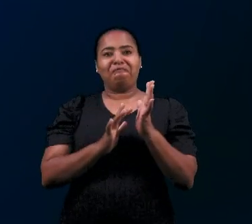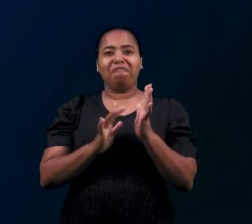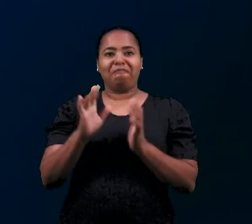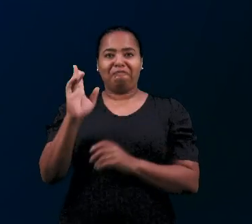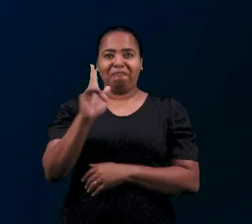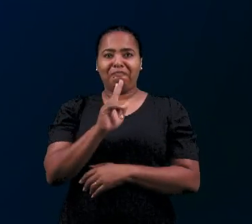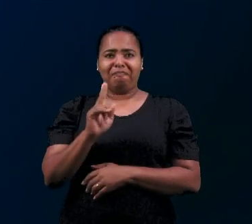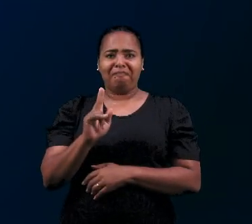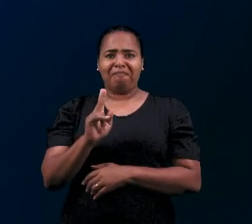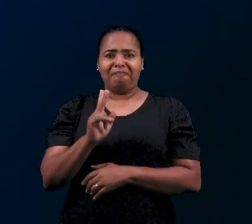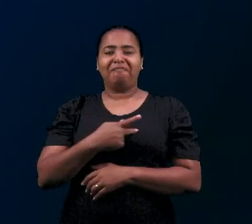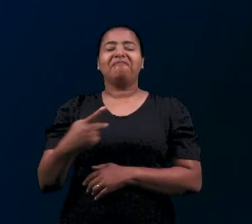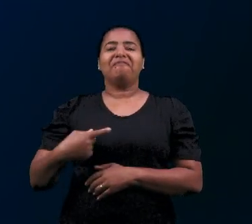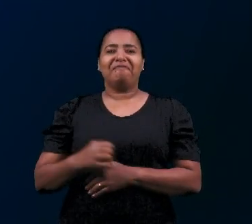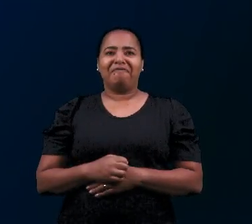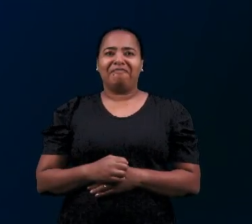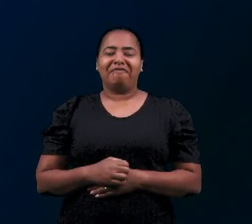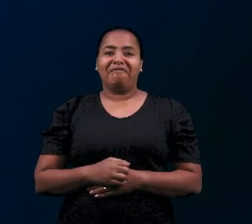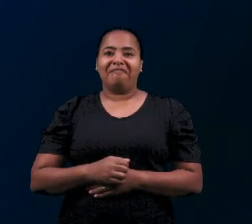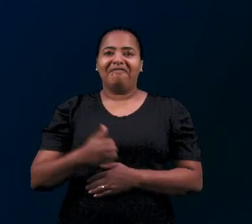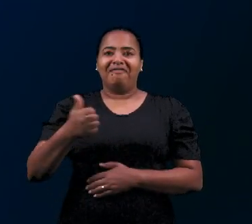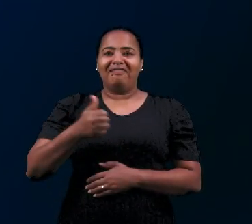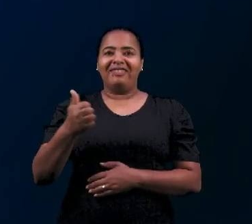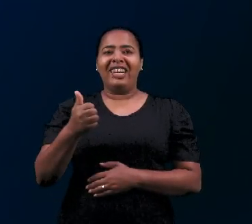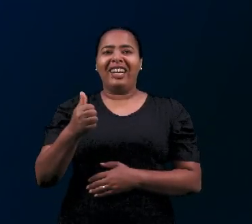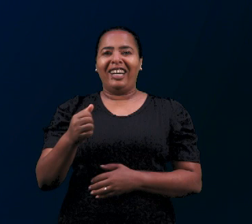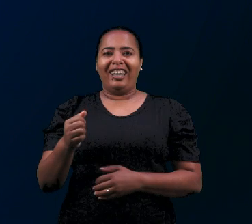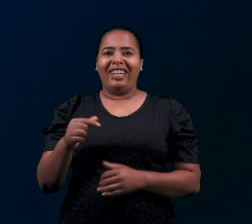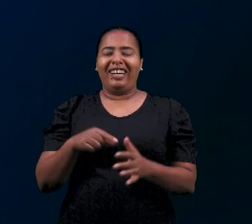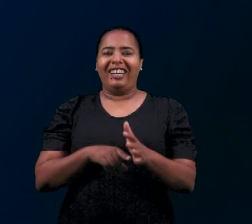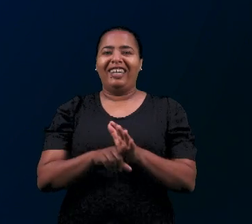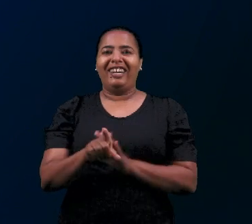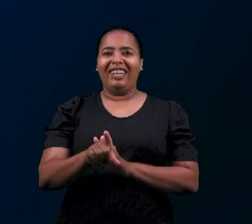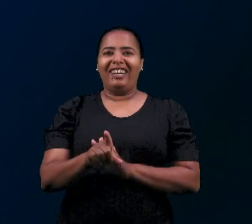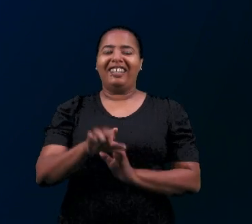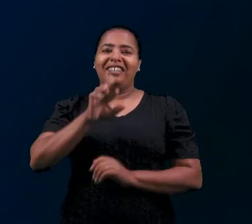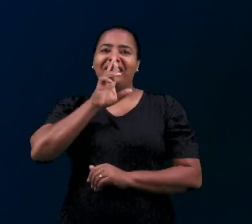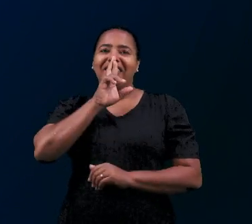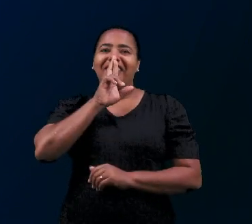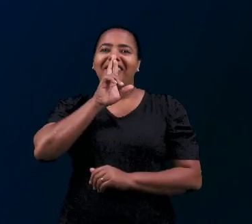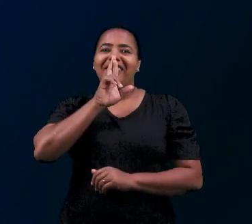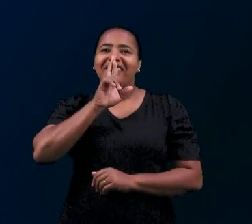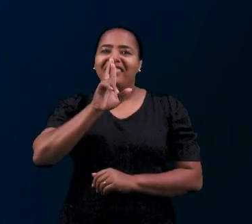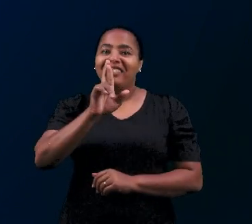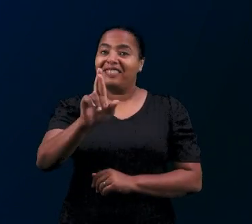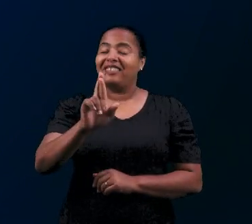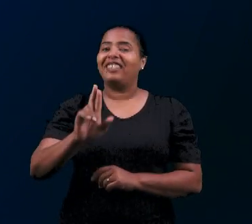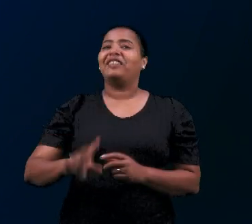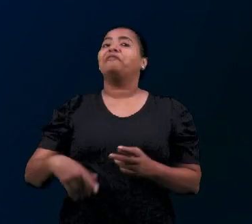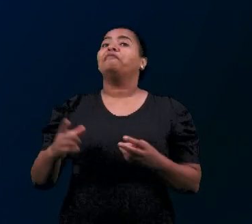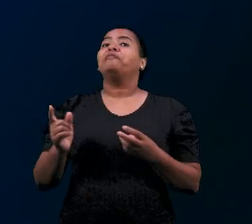et donne l'avertissement. La paix du Seigneur, pasteur. Aujourd'hui, je vais répondre sur la première question.